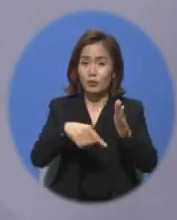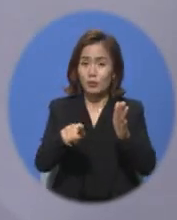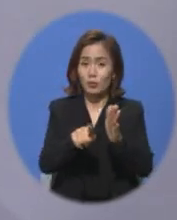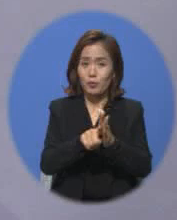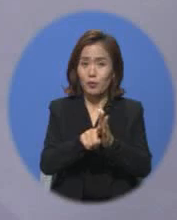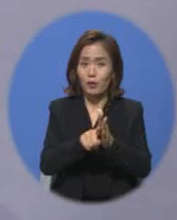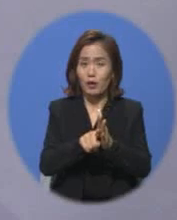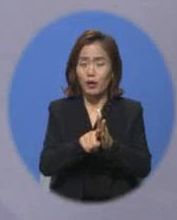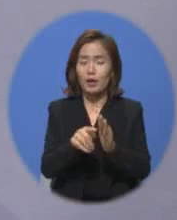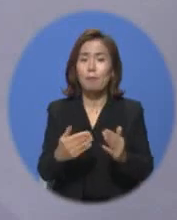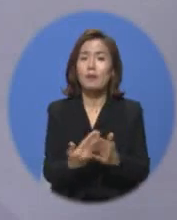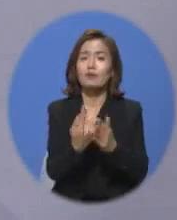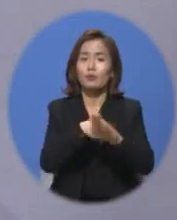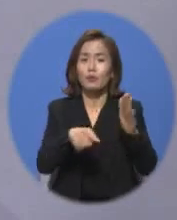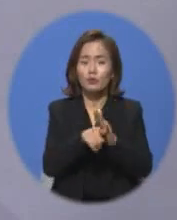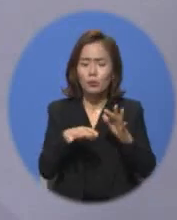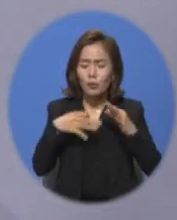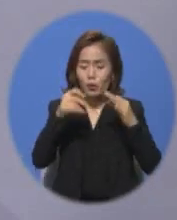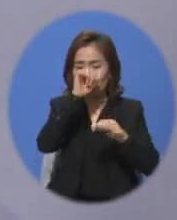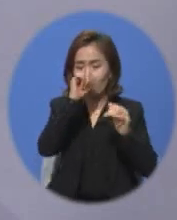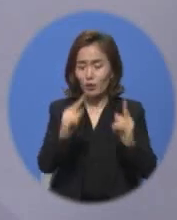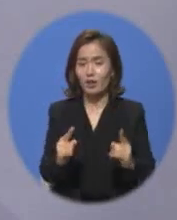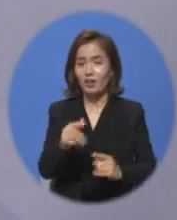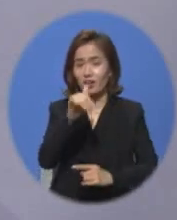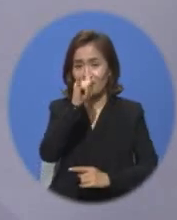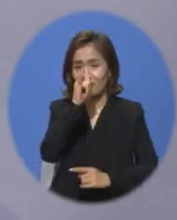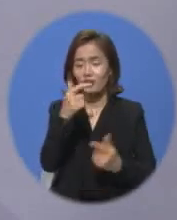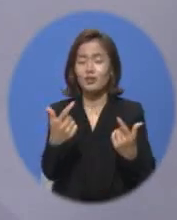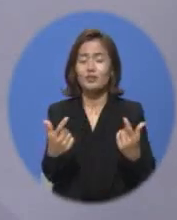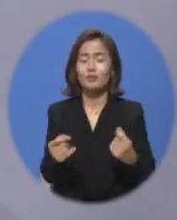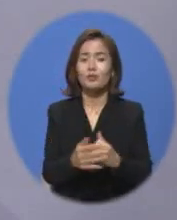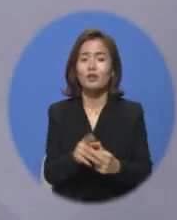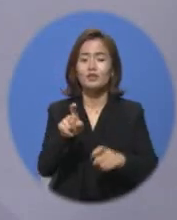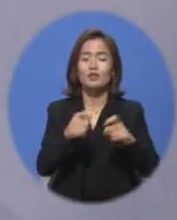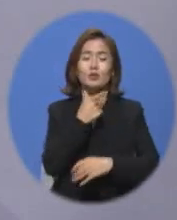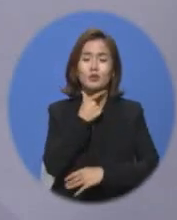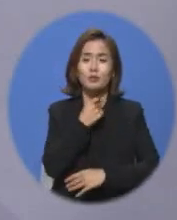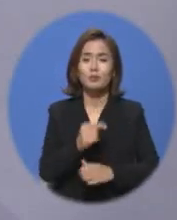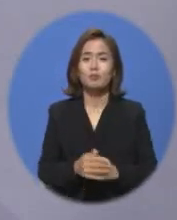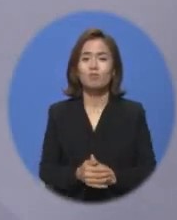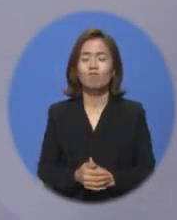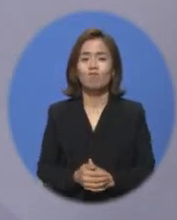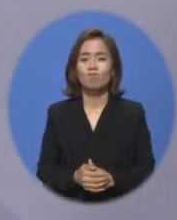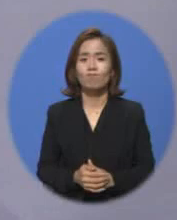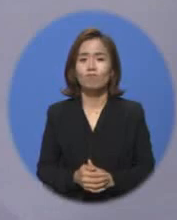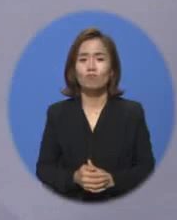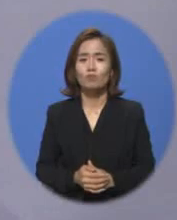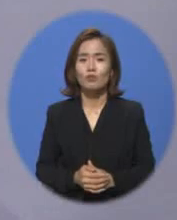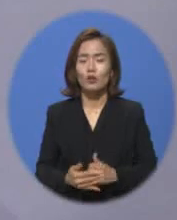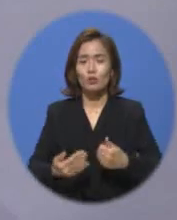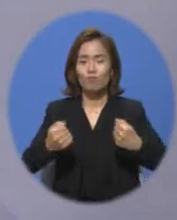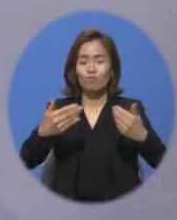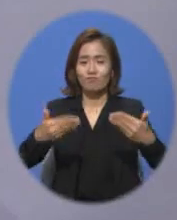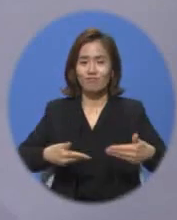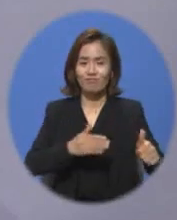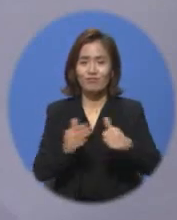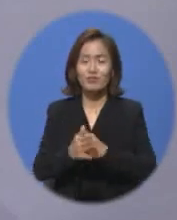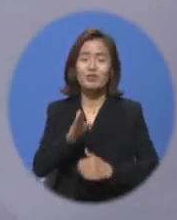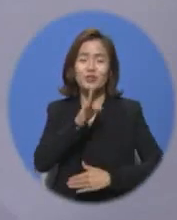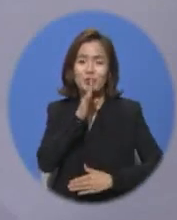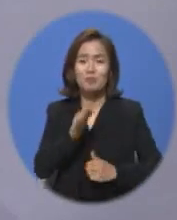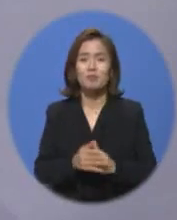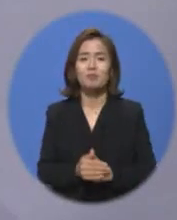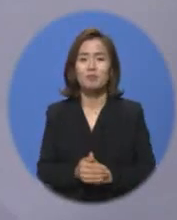고향인 광주에대한사랑과광주의발전을위한청사진을펼칠때가왔다고믿으며, 이를실천에옮길생각입니다.저를응원해주세요 .